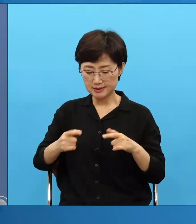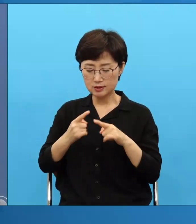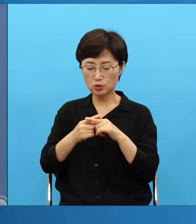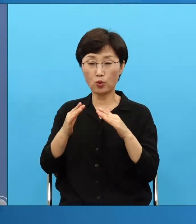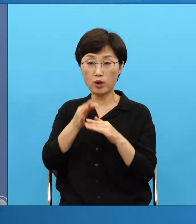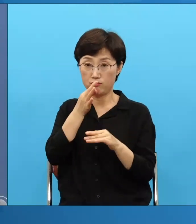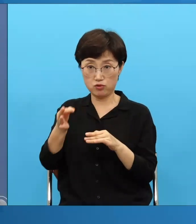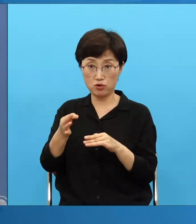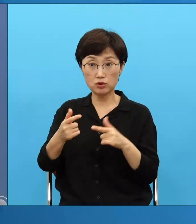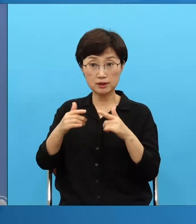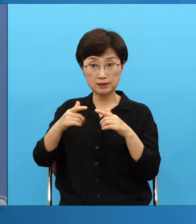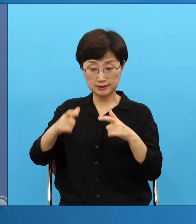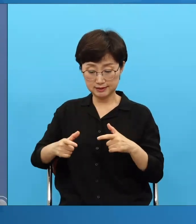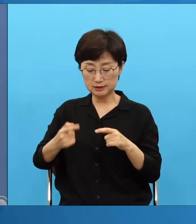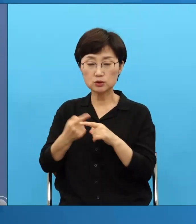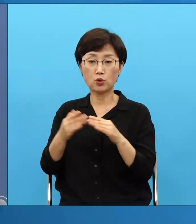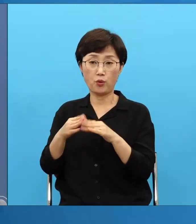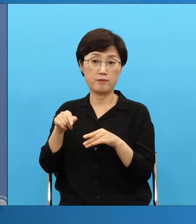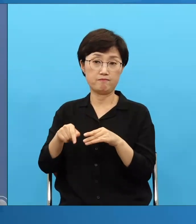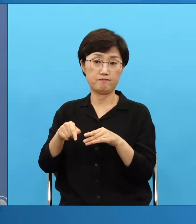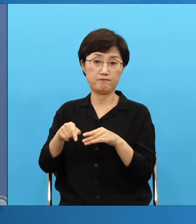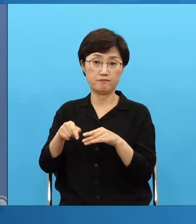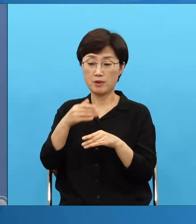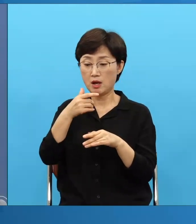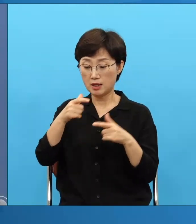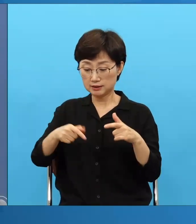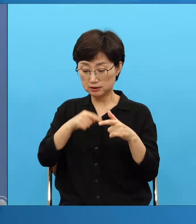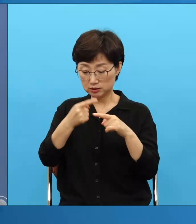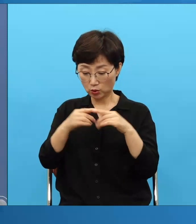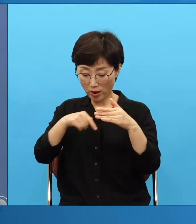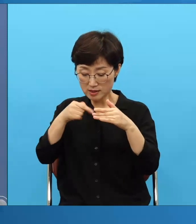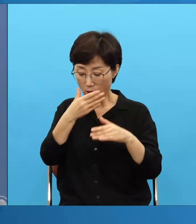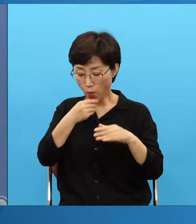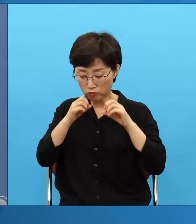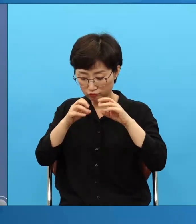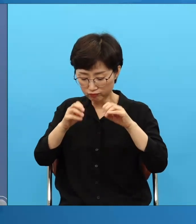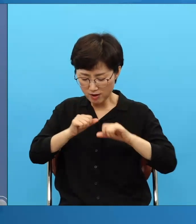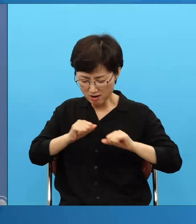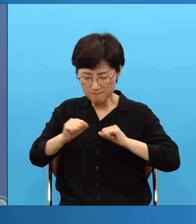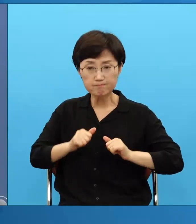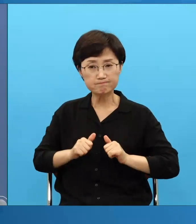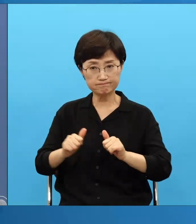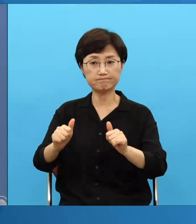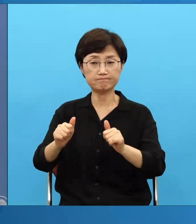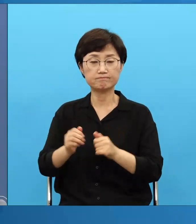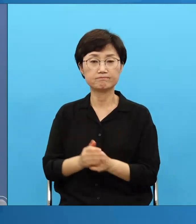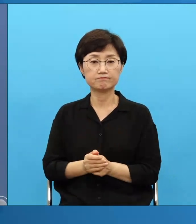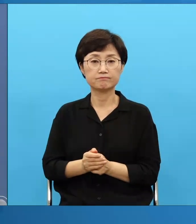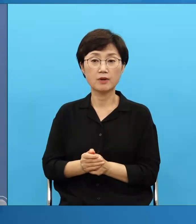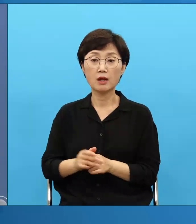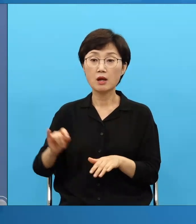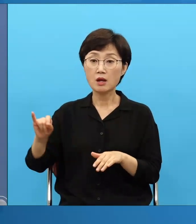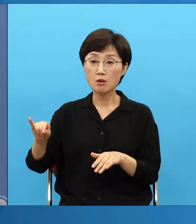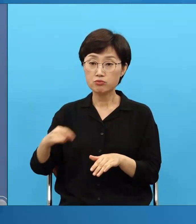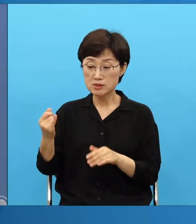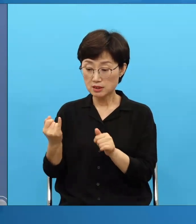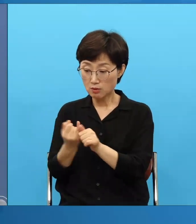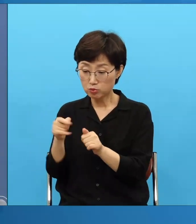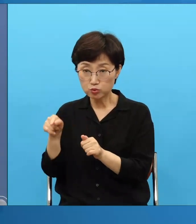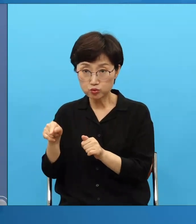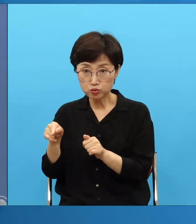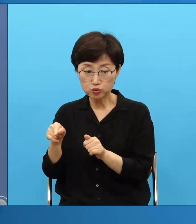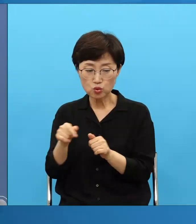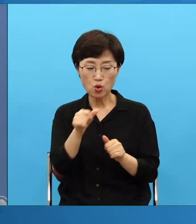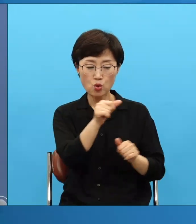save the church of Corinth or Rome, but they even had the regional church inside of their house. 이 사람은 후대와 미래 살리는